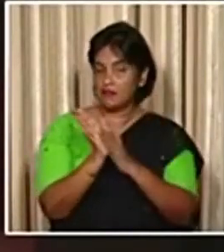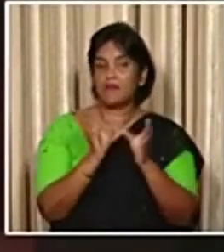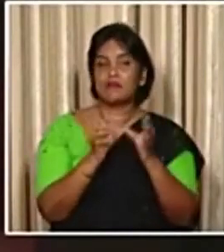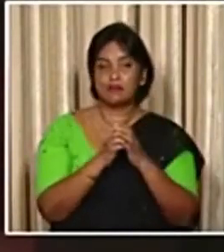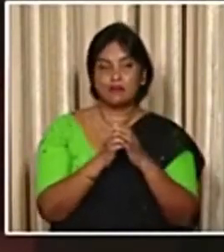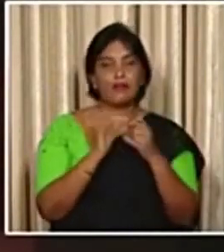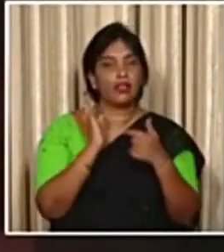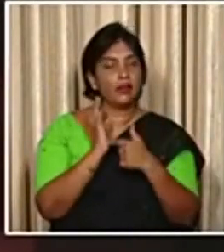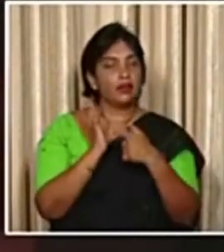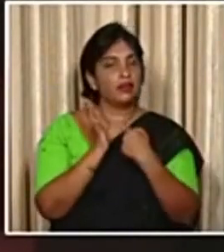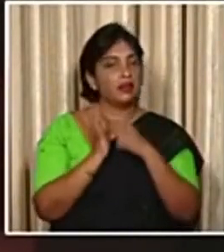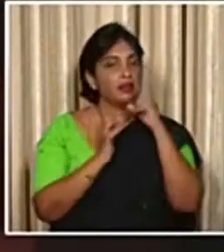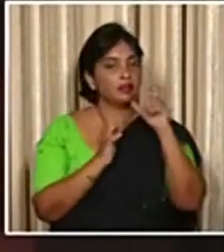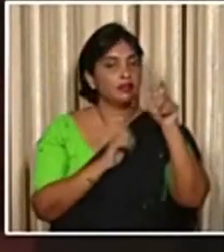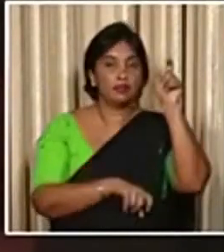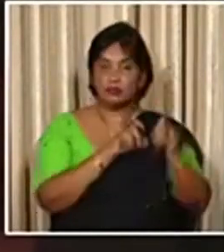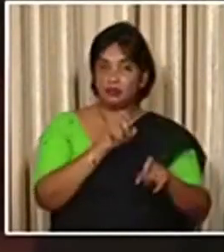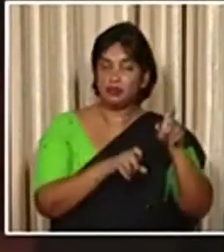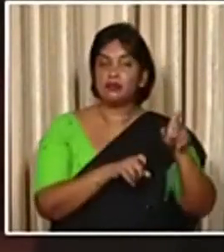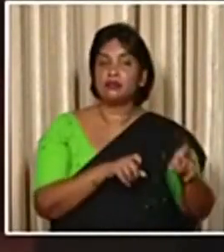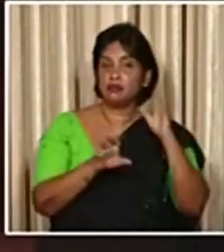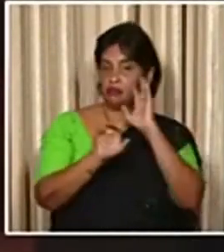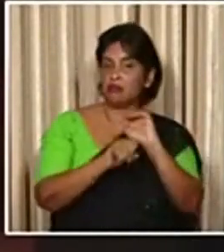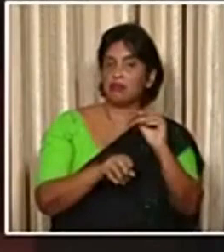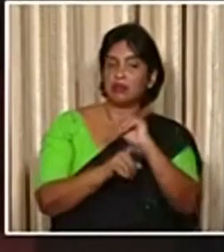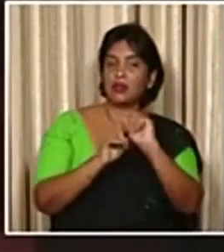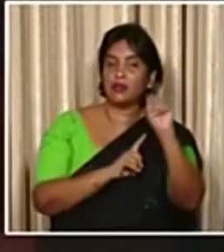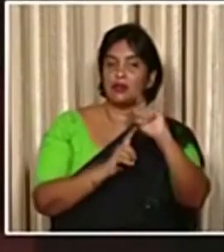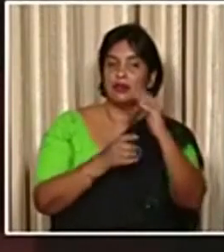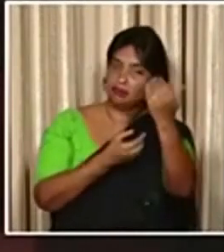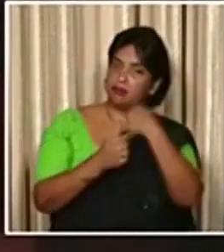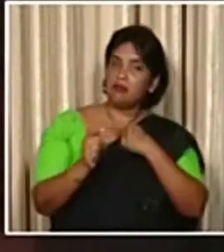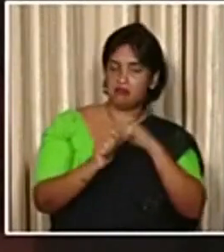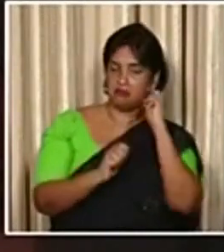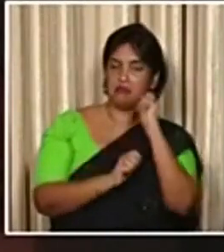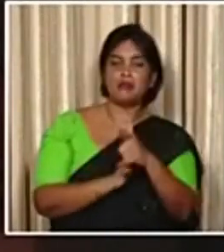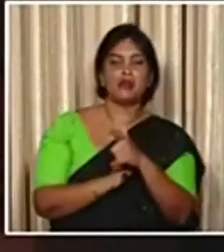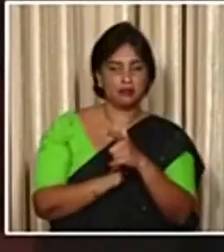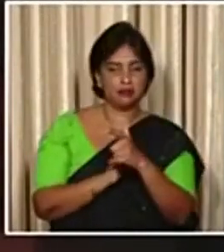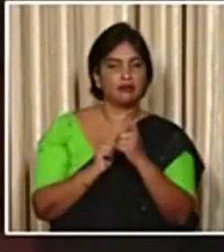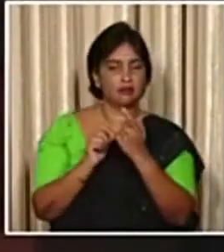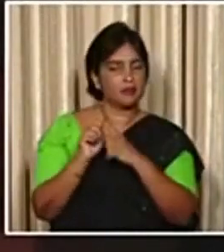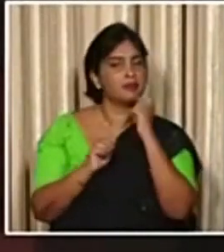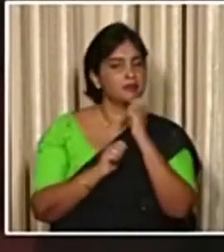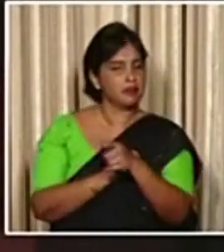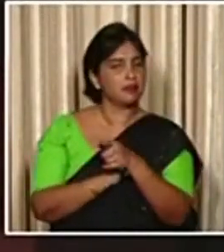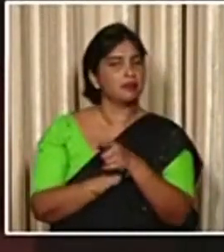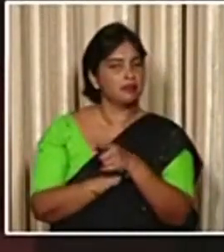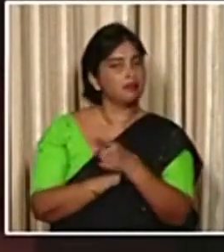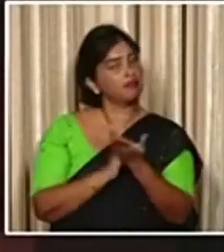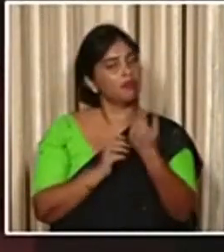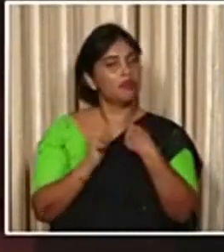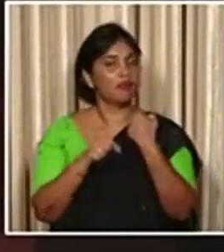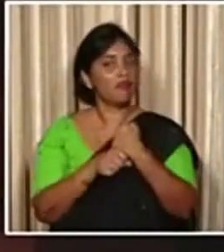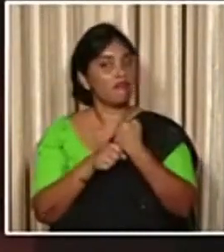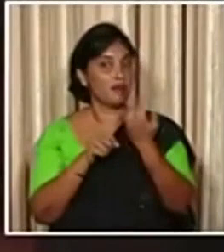එකේ TRC එකේ නිලධාරීන් කැන්වස් කරනවා පාර්ලිමේන්තු මන්ත්‍රීවරුන්ට DCB දෙන්නම් කියලා මේ කොහොම